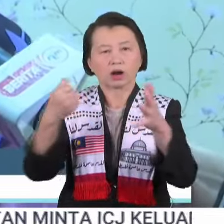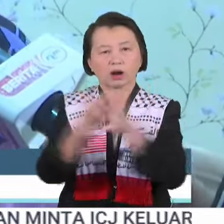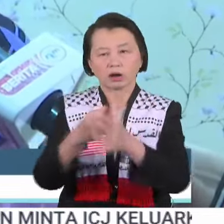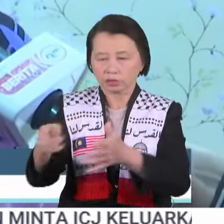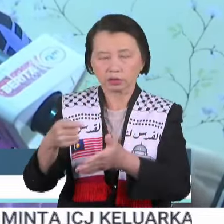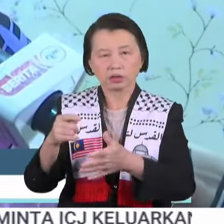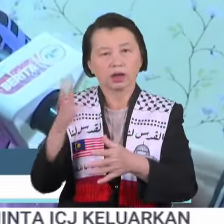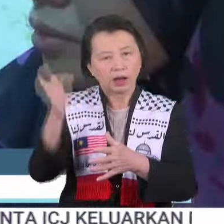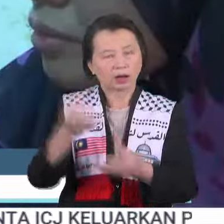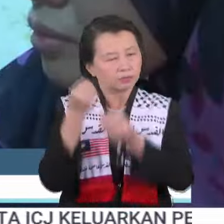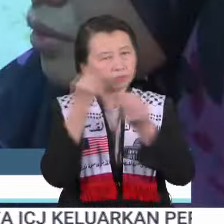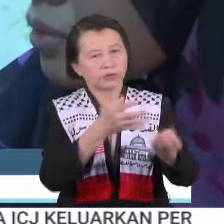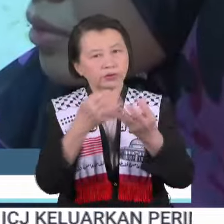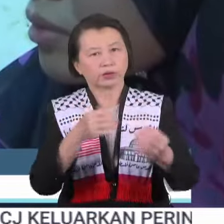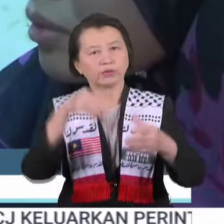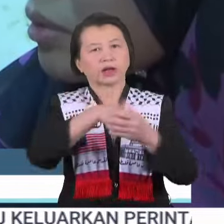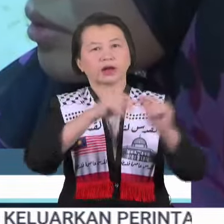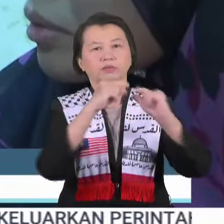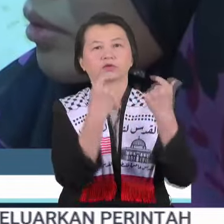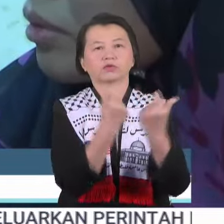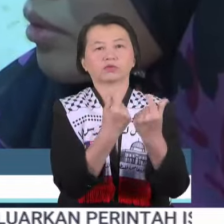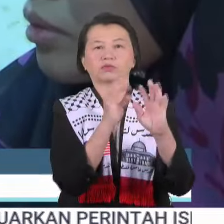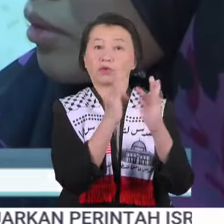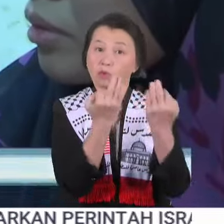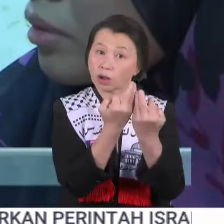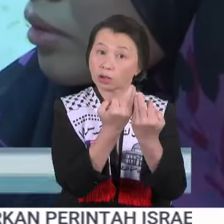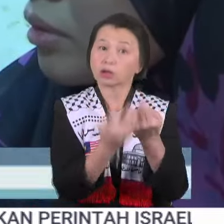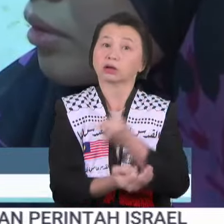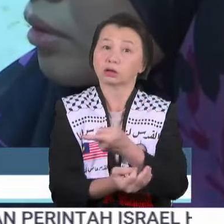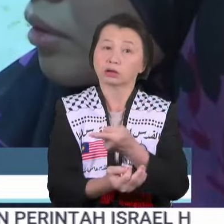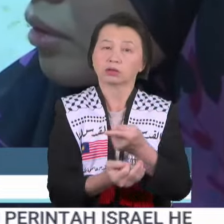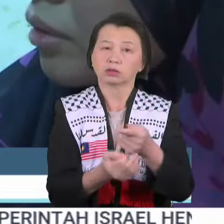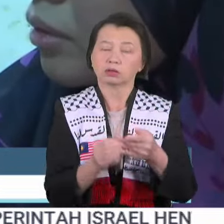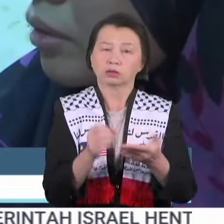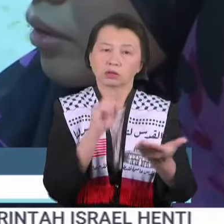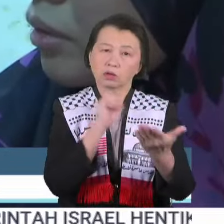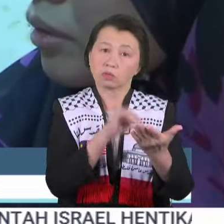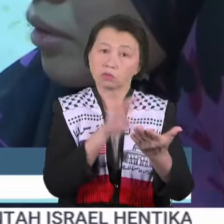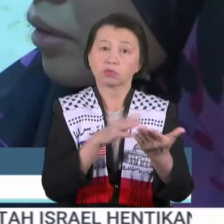tolong ada, akan cerita. Masa-masa saya tengok makcik saya dah nangis.